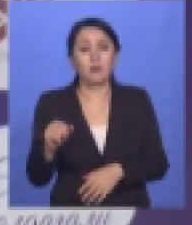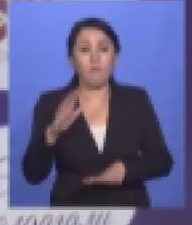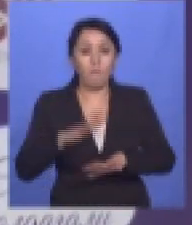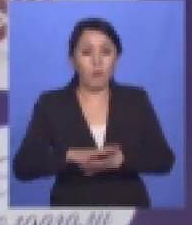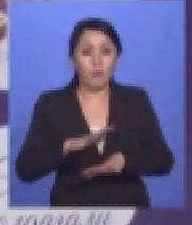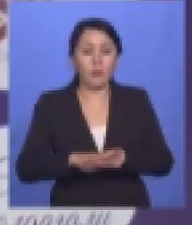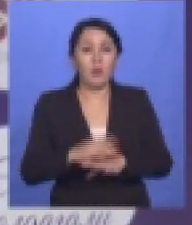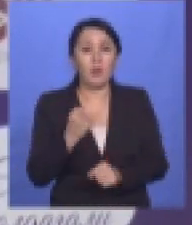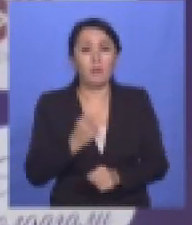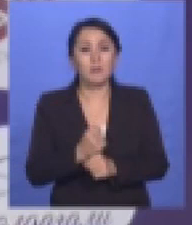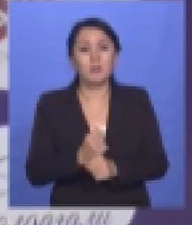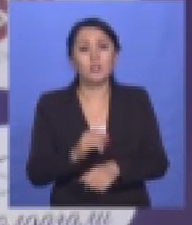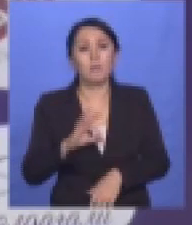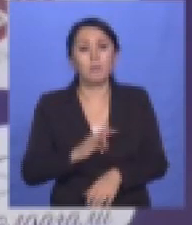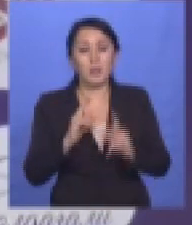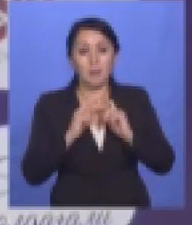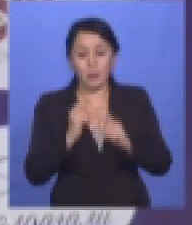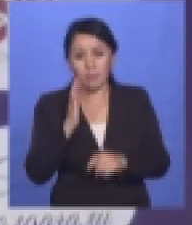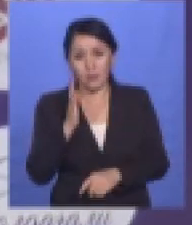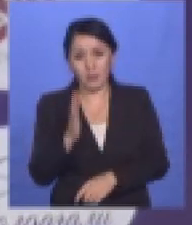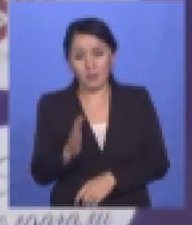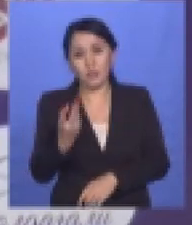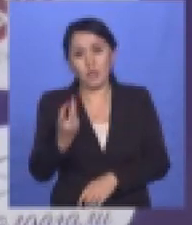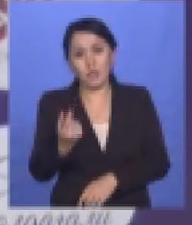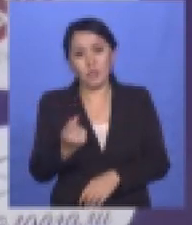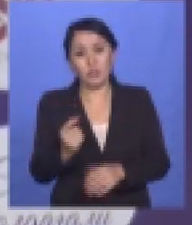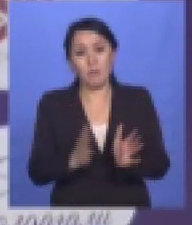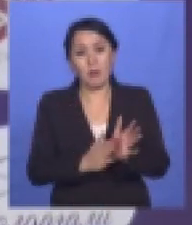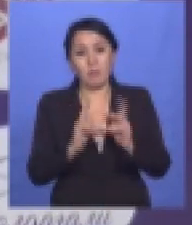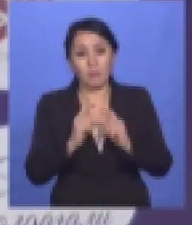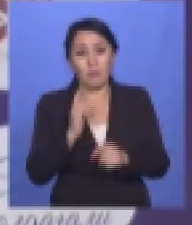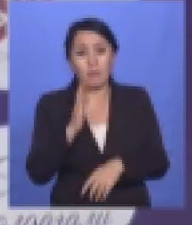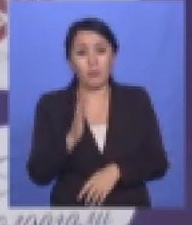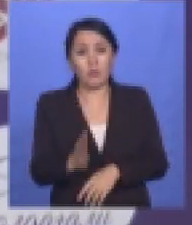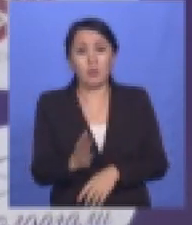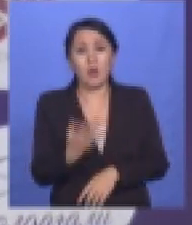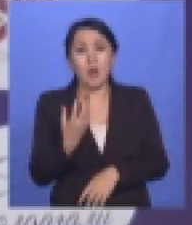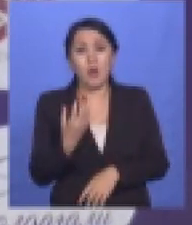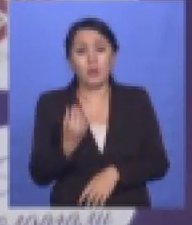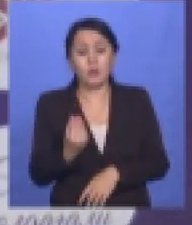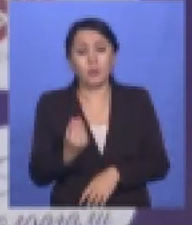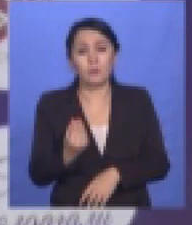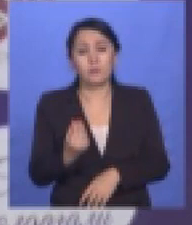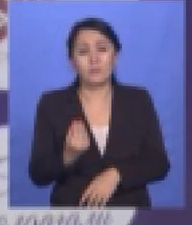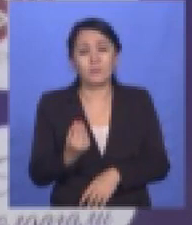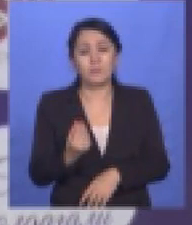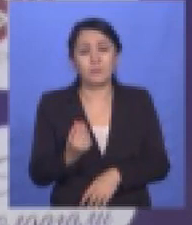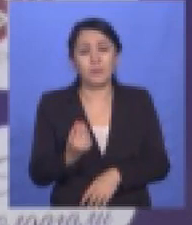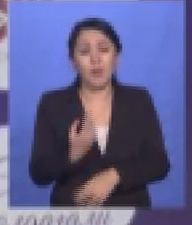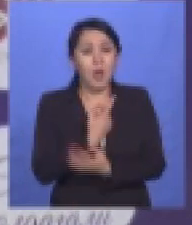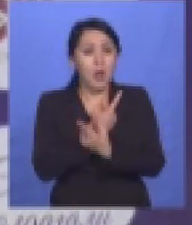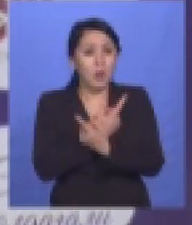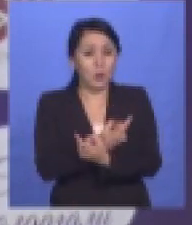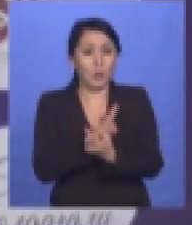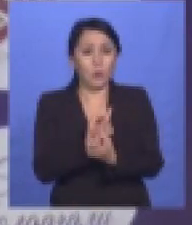қорынан жасалып жатқан медальдармен марапатталады және ақшалай сыйақымен марапатталады. Және де мұнда көрермен